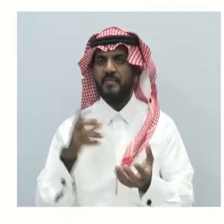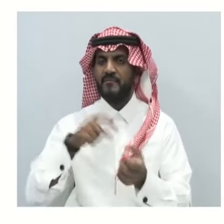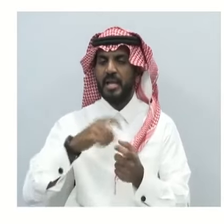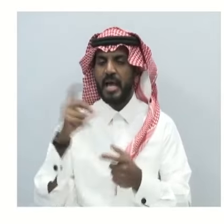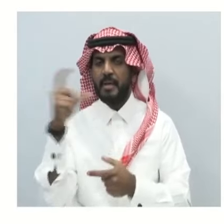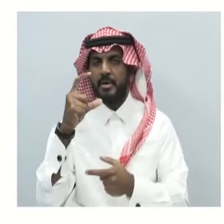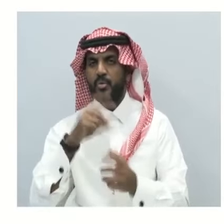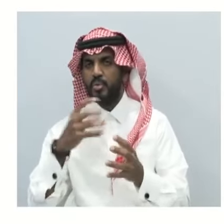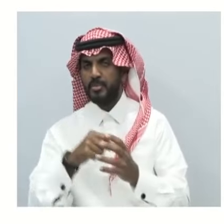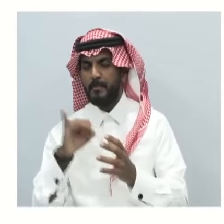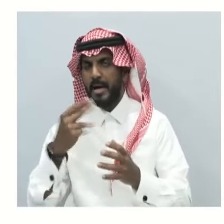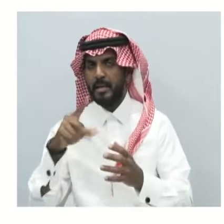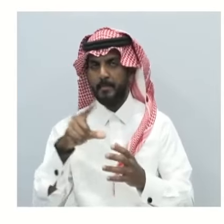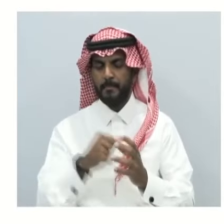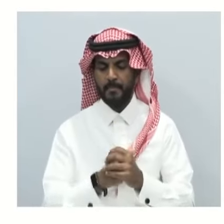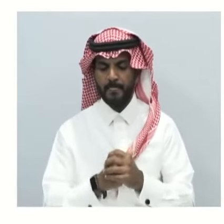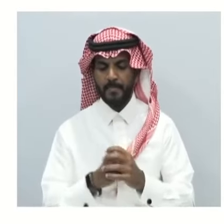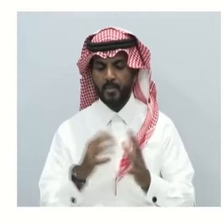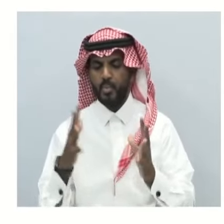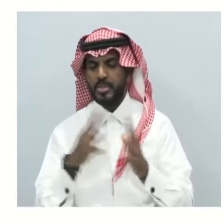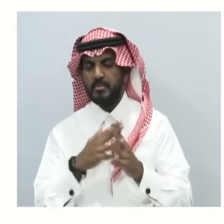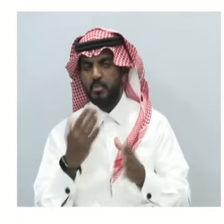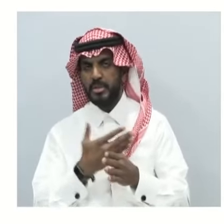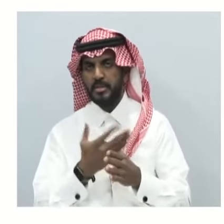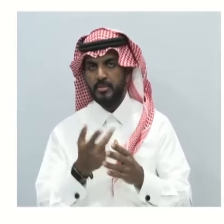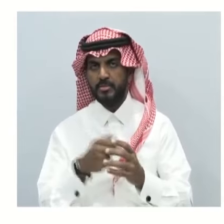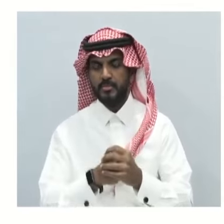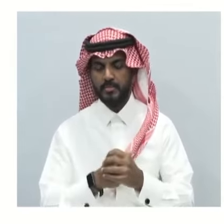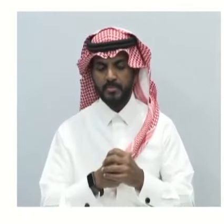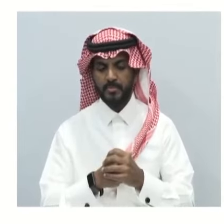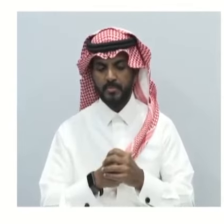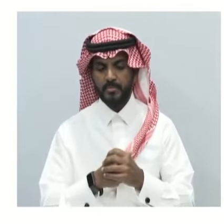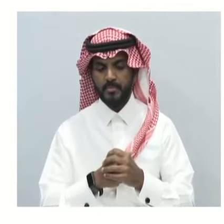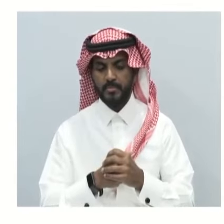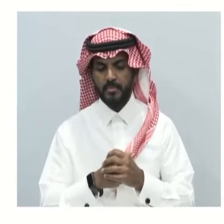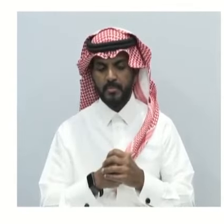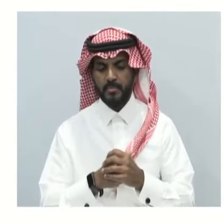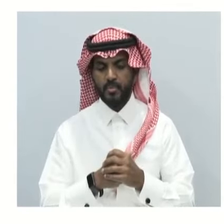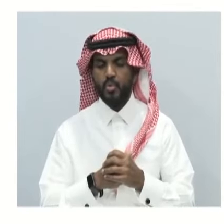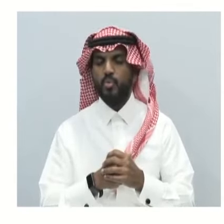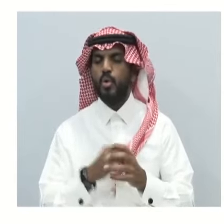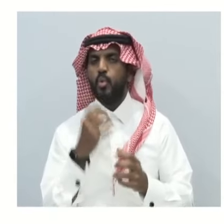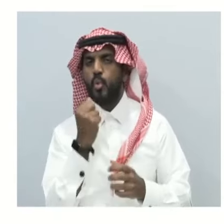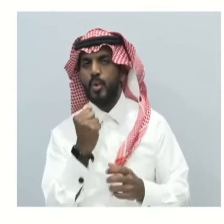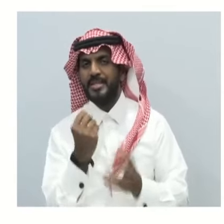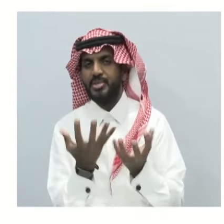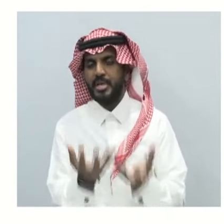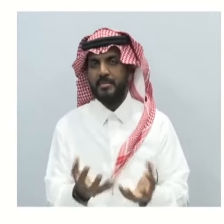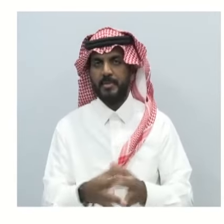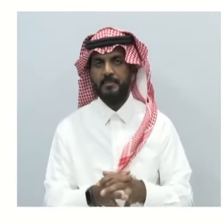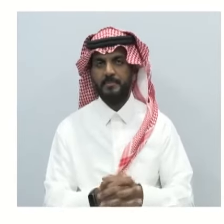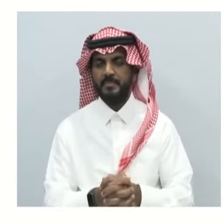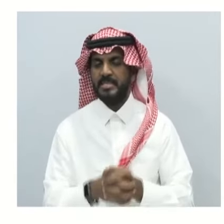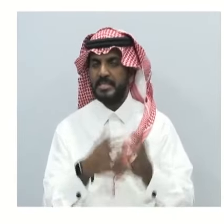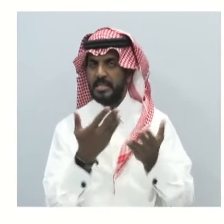ثم عن السبب والنتيجه حول الموقع النسبي وكذلك قوه الجاذبيه بامكانك ان